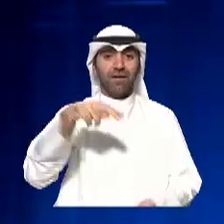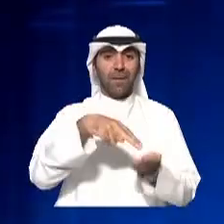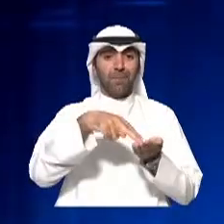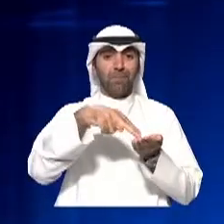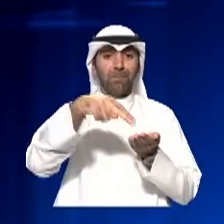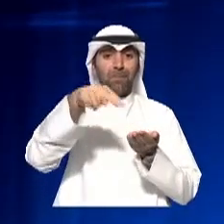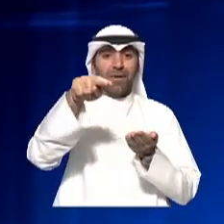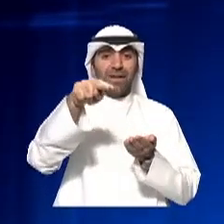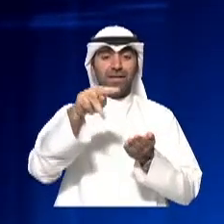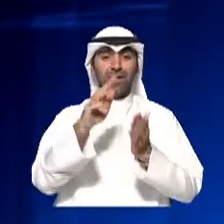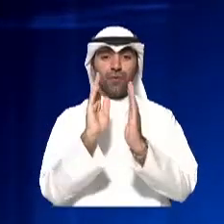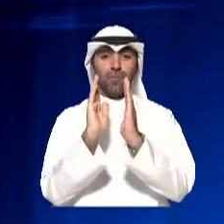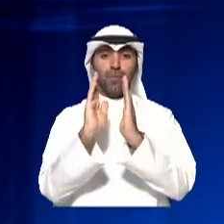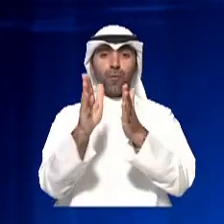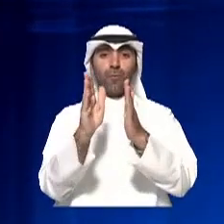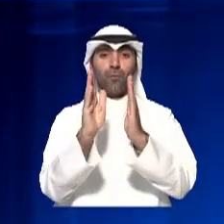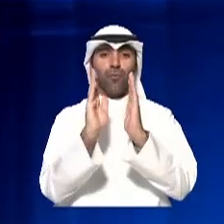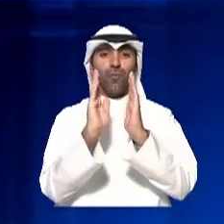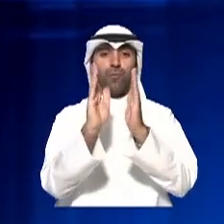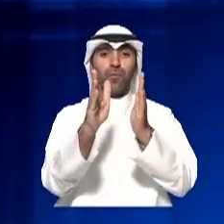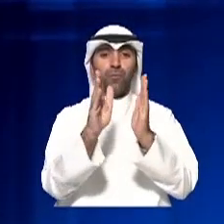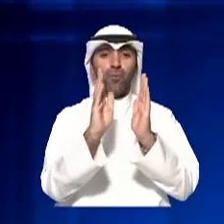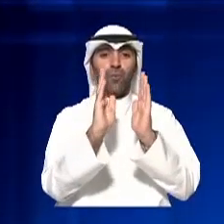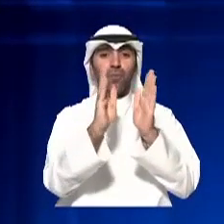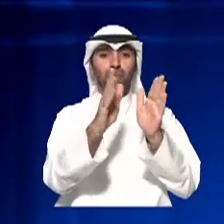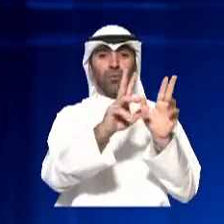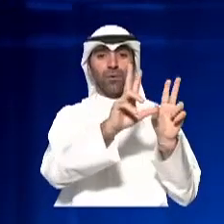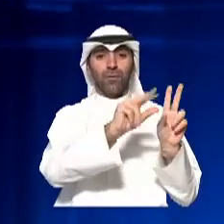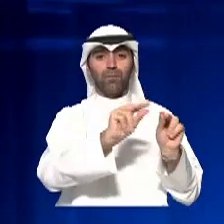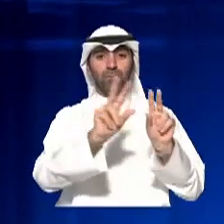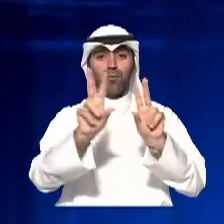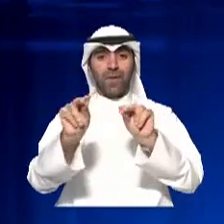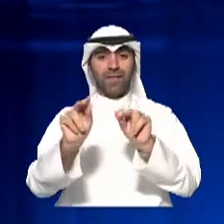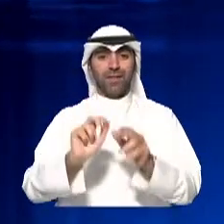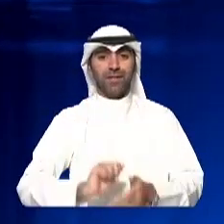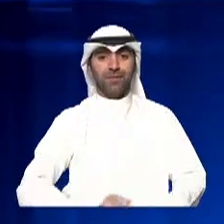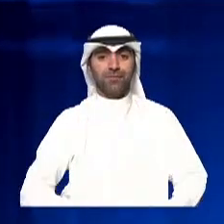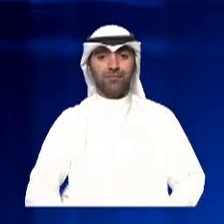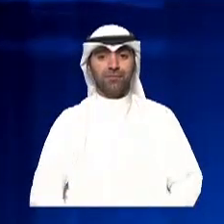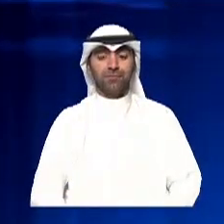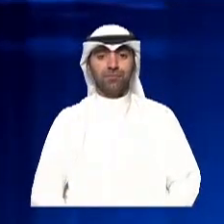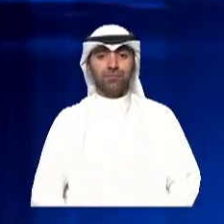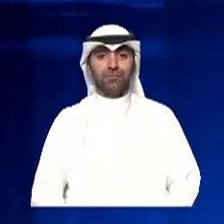رئيس مجلس الوزراء حفظه الله ببرقية تهنئة مماثلة.